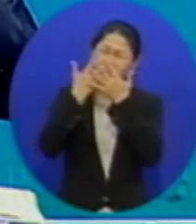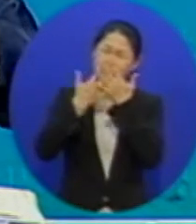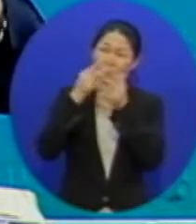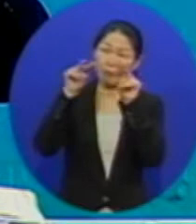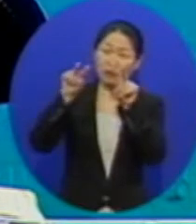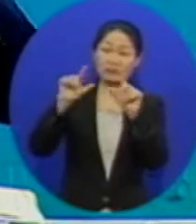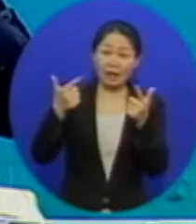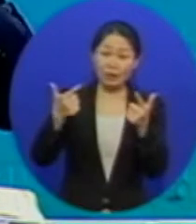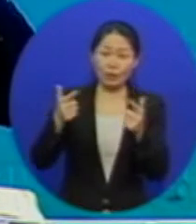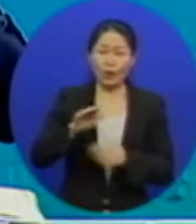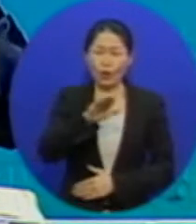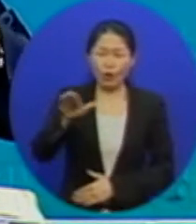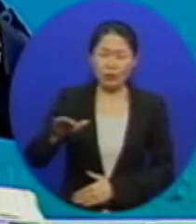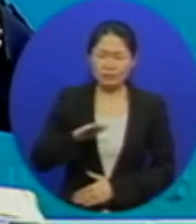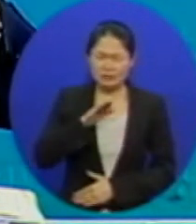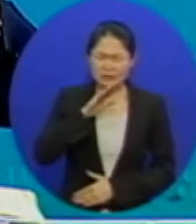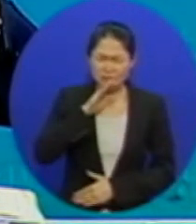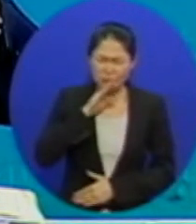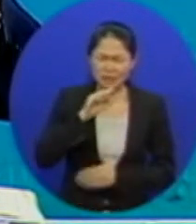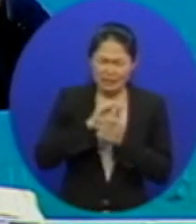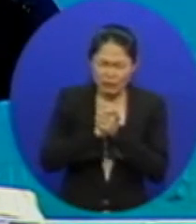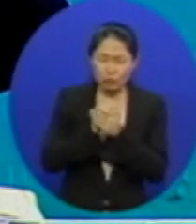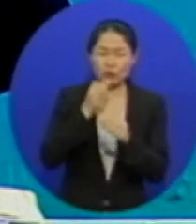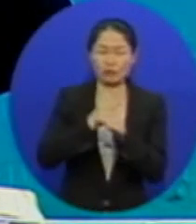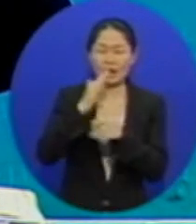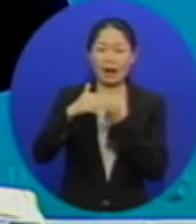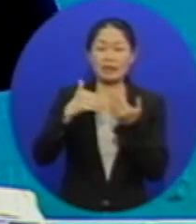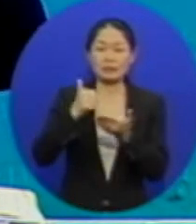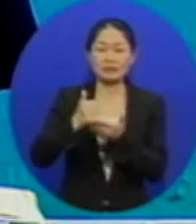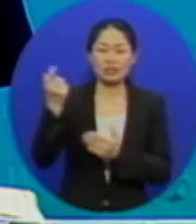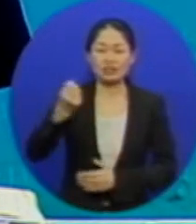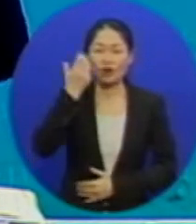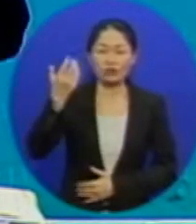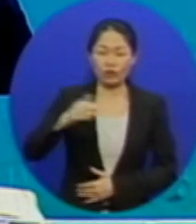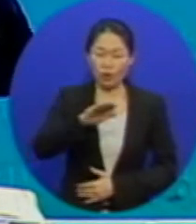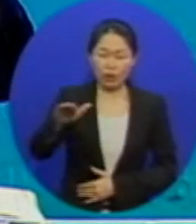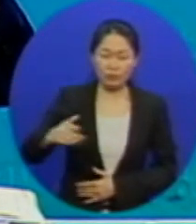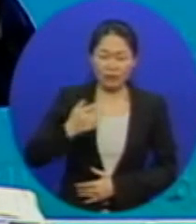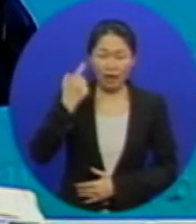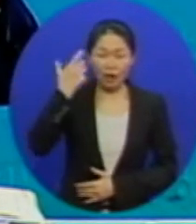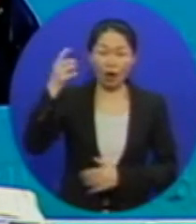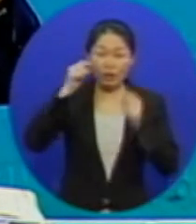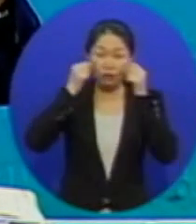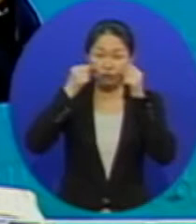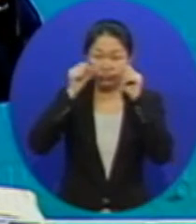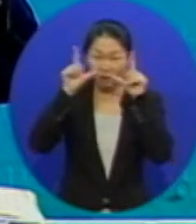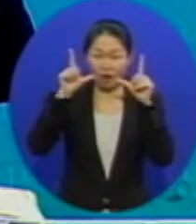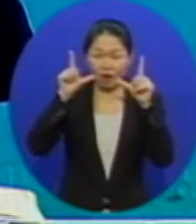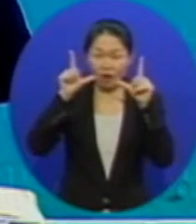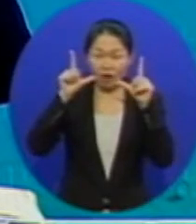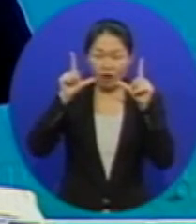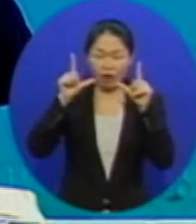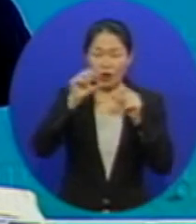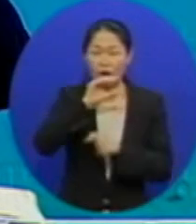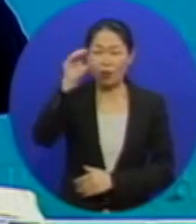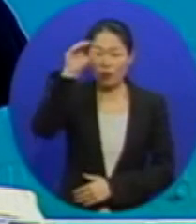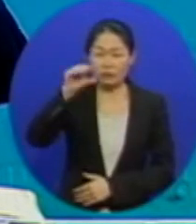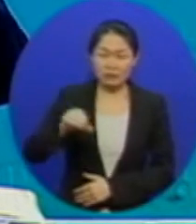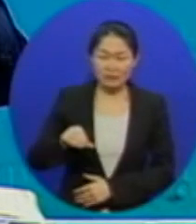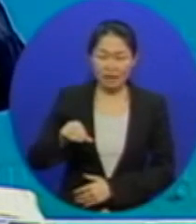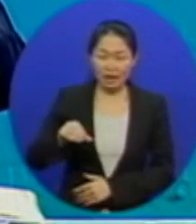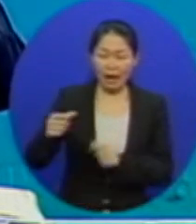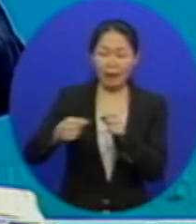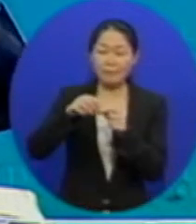여러분의 정말 기도 중에 하나님께서 성령께서 여러분의 영안을 열어 그 골고다 그